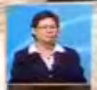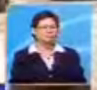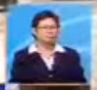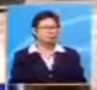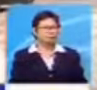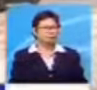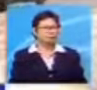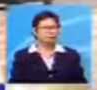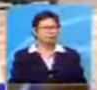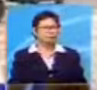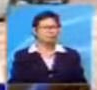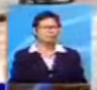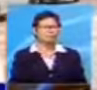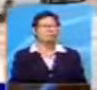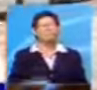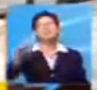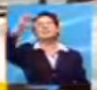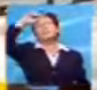matahari